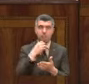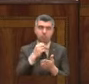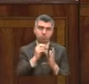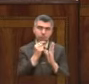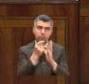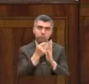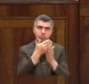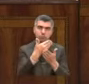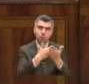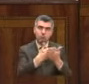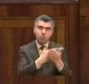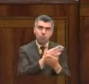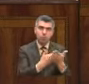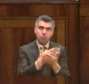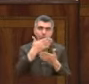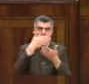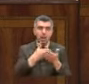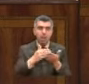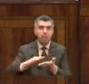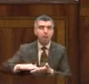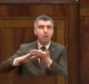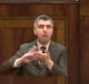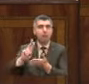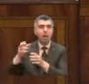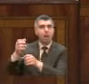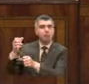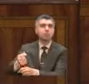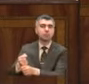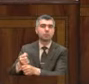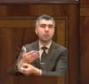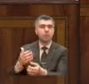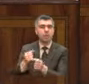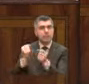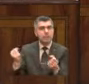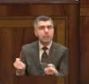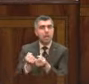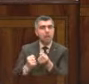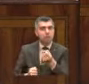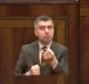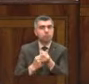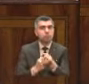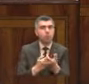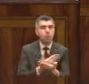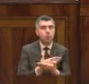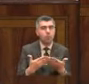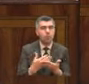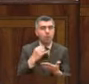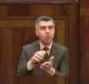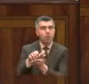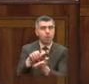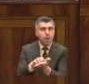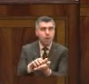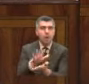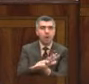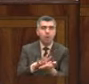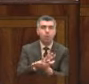لله كيعترفوا بالمسار ديال البلاد ديالنا بقياده الملك في كل ما يتعلق بالتنميه المستدامه والطاقات المتجدده وبالاقتصاد الاخضر. والحمد لله كما